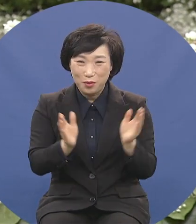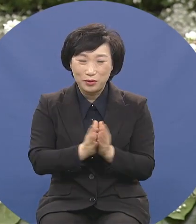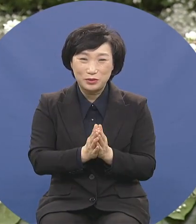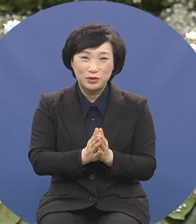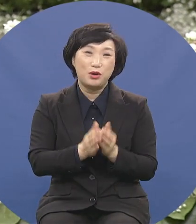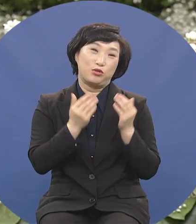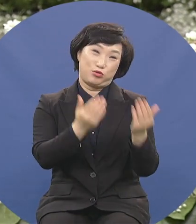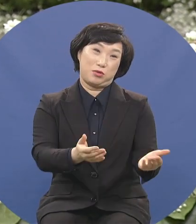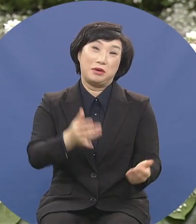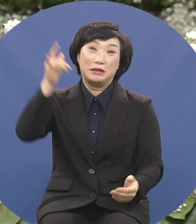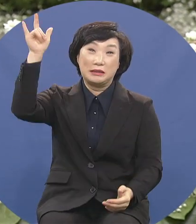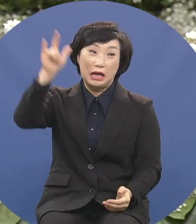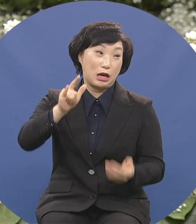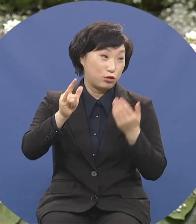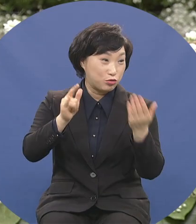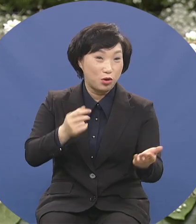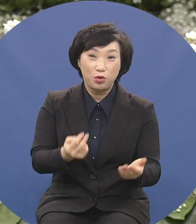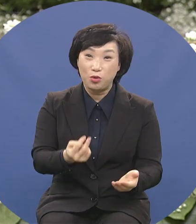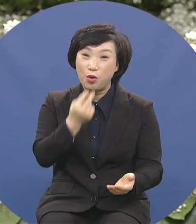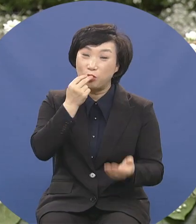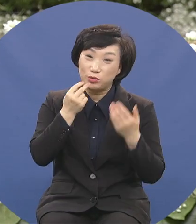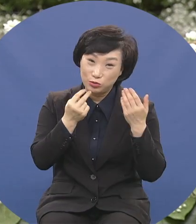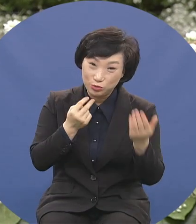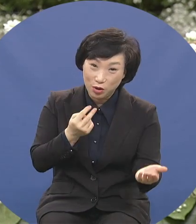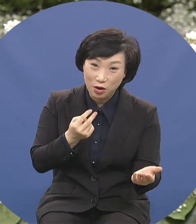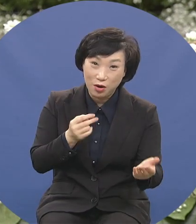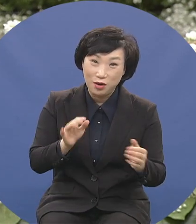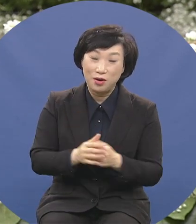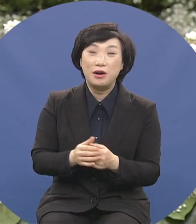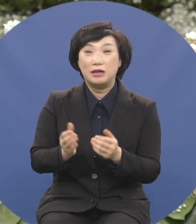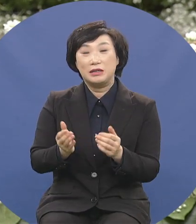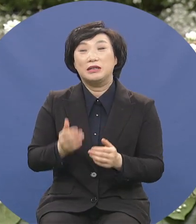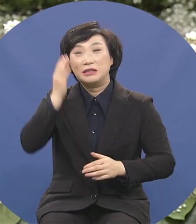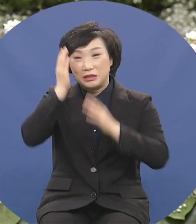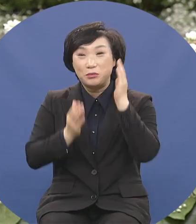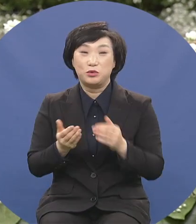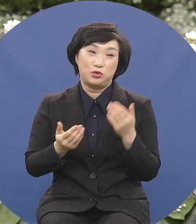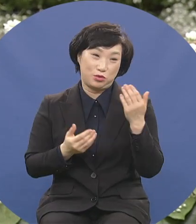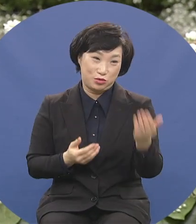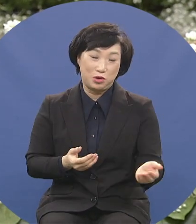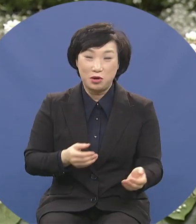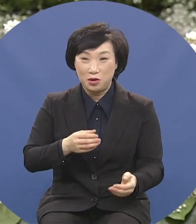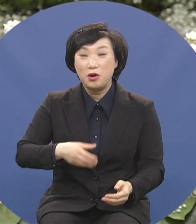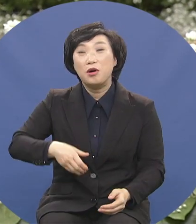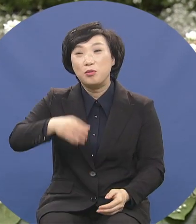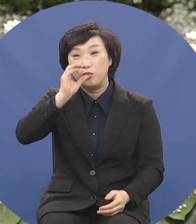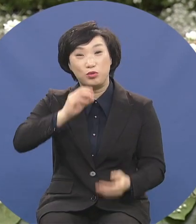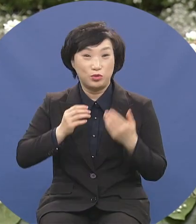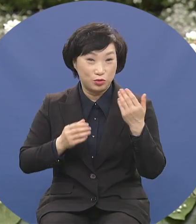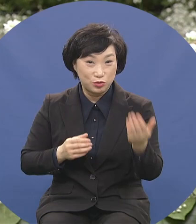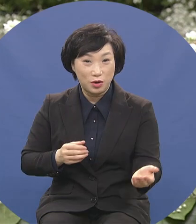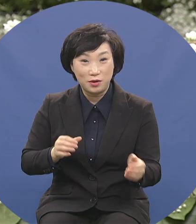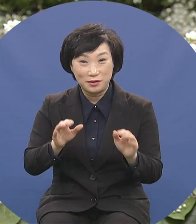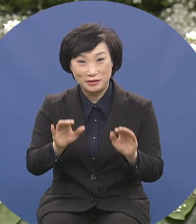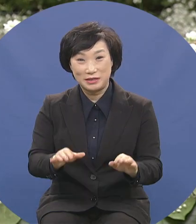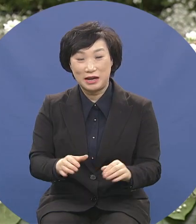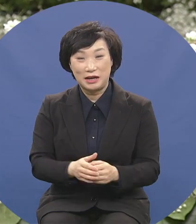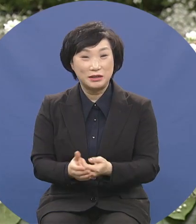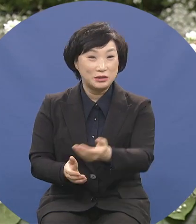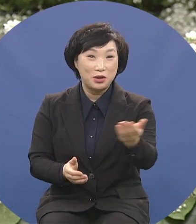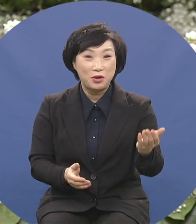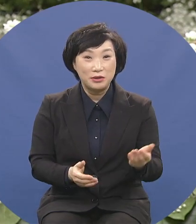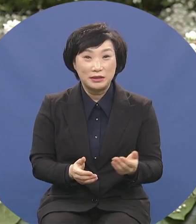태양도 주고 공기도 주고 식물도 주고 마실 물도 주고